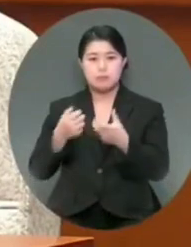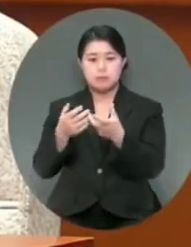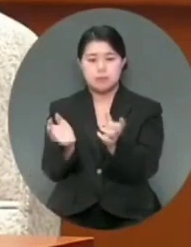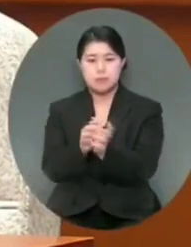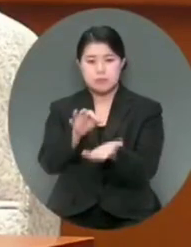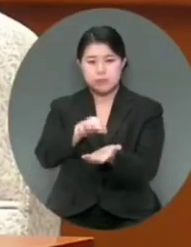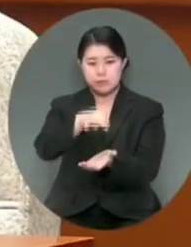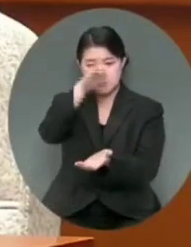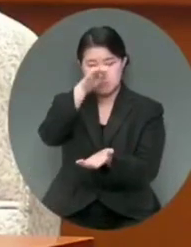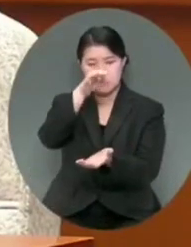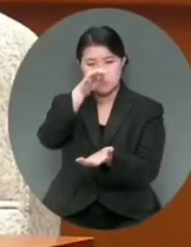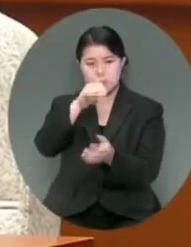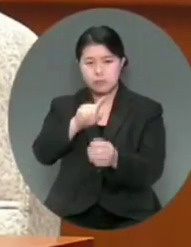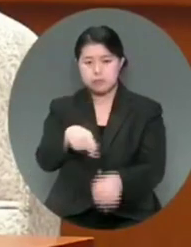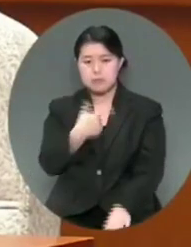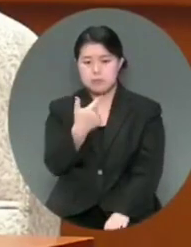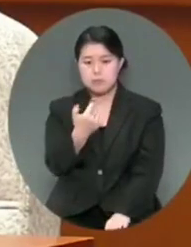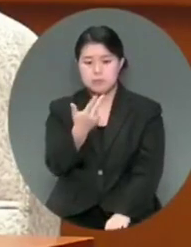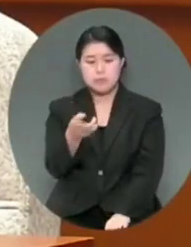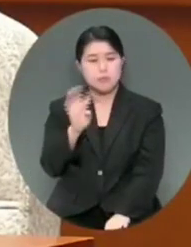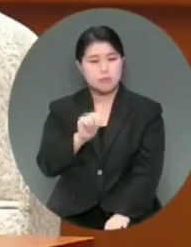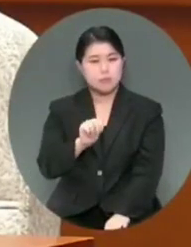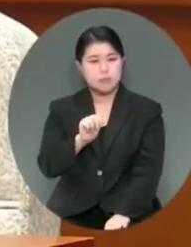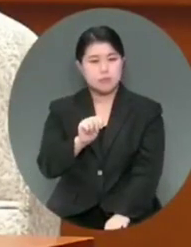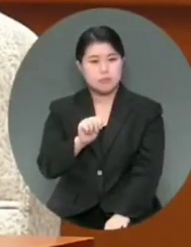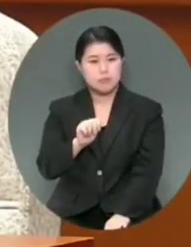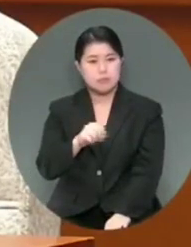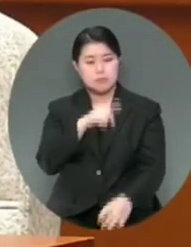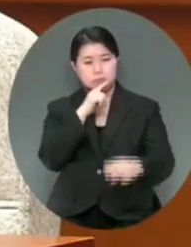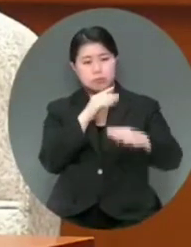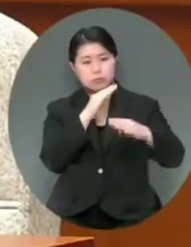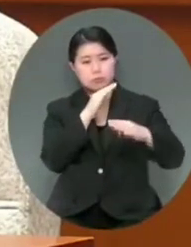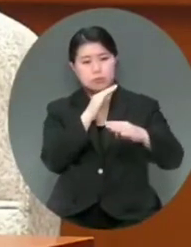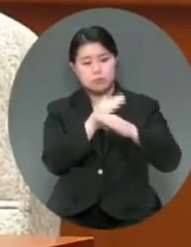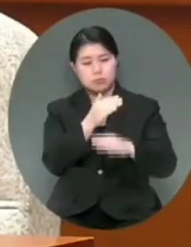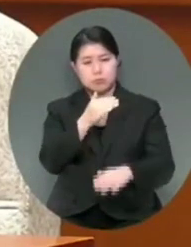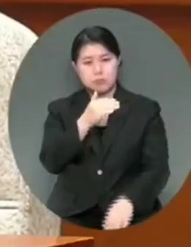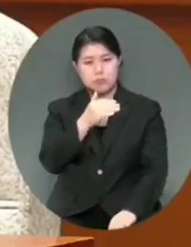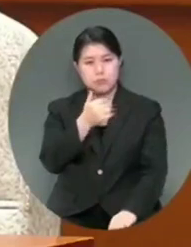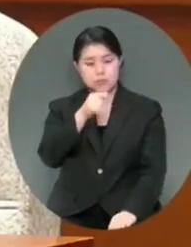증액 정보보안비 167억이 대북 휴민트 복구에